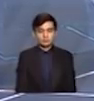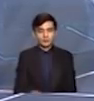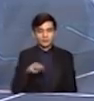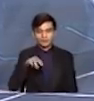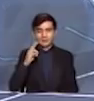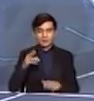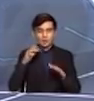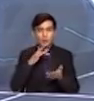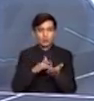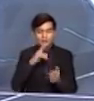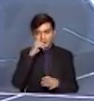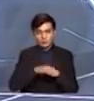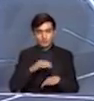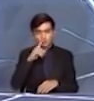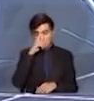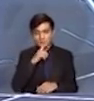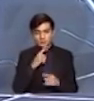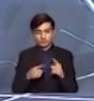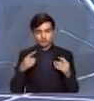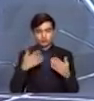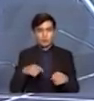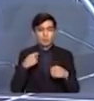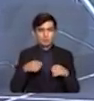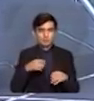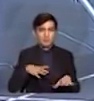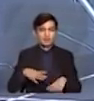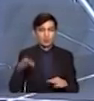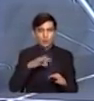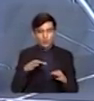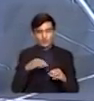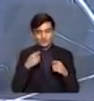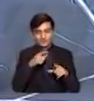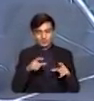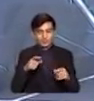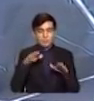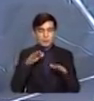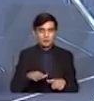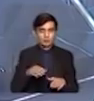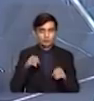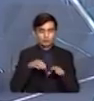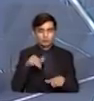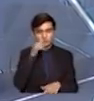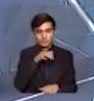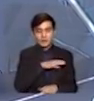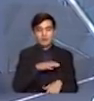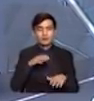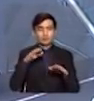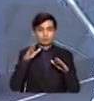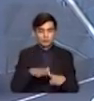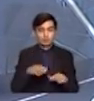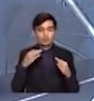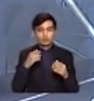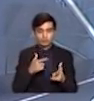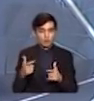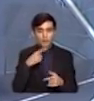Талдықорған қаласының әкімдігі бір айдан бері саудагерлердің базардағы орын мәселесін шеше алмай отыр. Міне, дайын деген орындары тек құр бос сөз болып